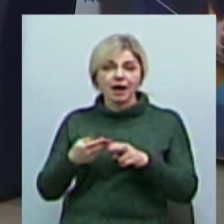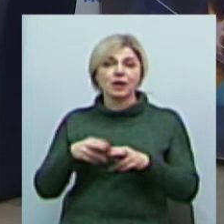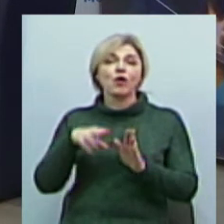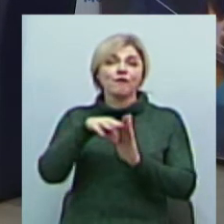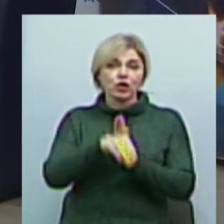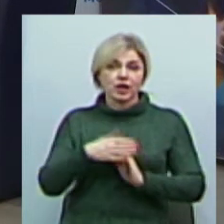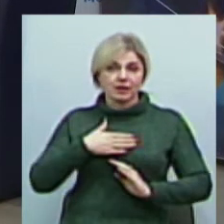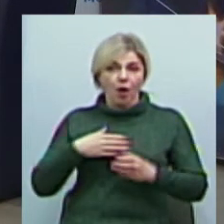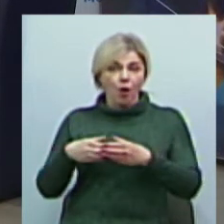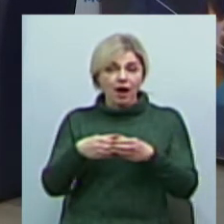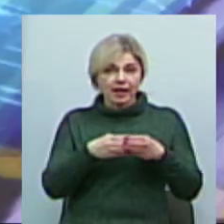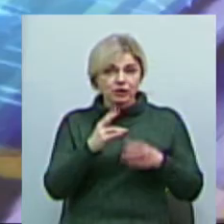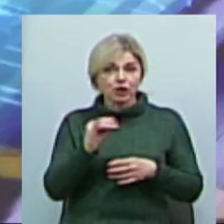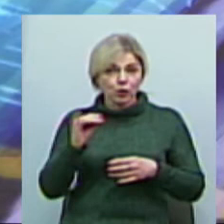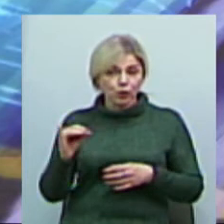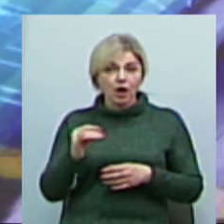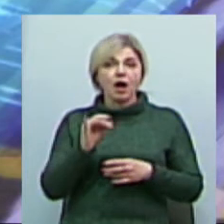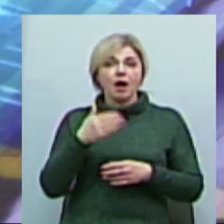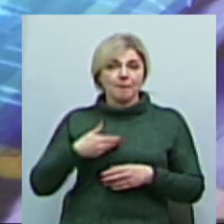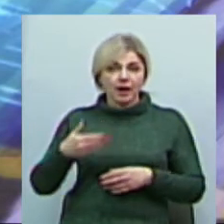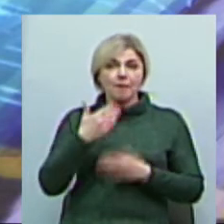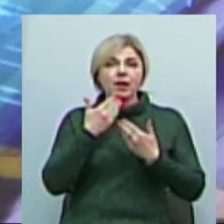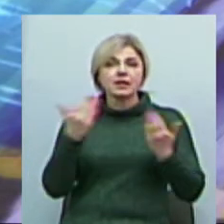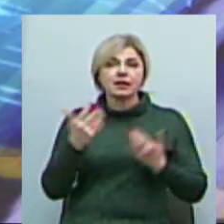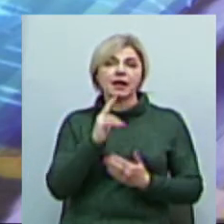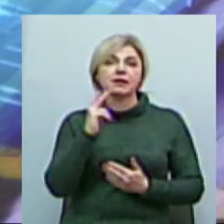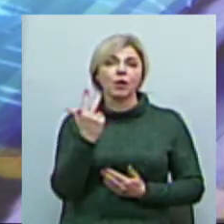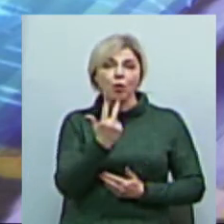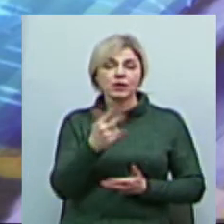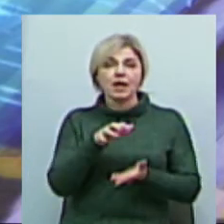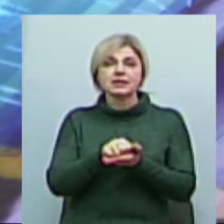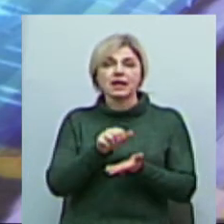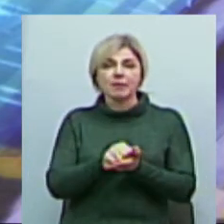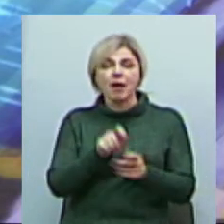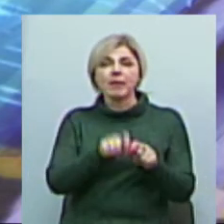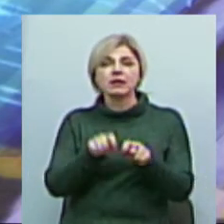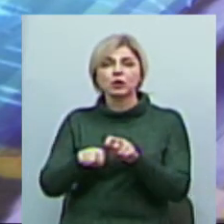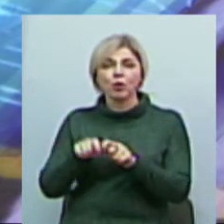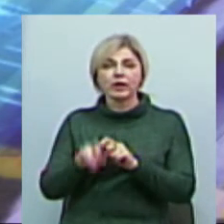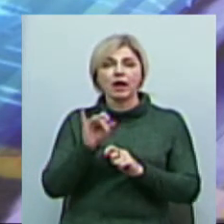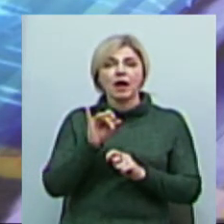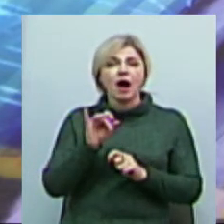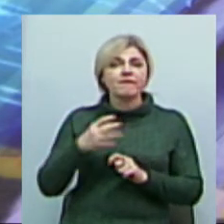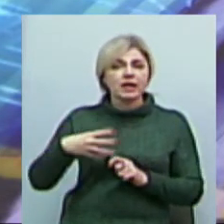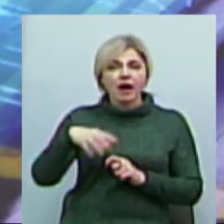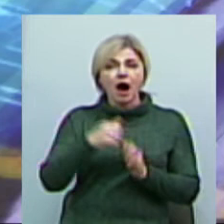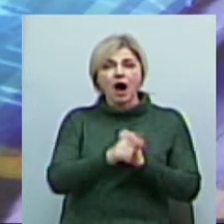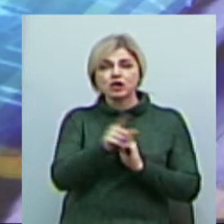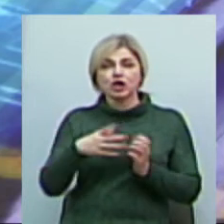нашу коалицию, мы последние 3 года занимались мониторингом и аудитом каждой в своей